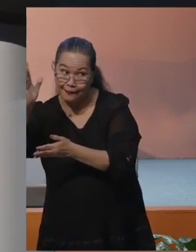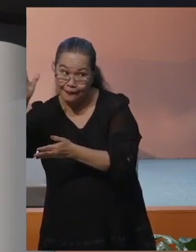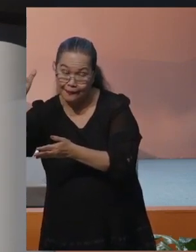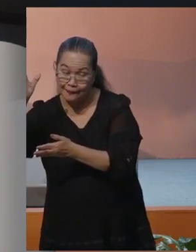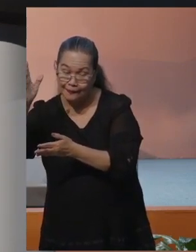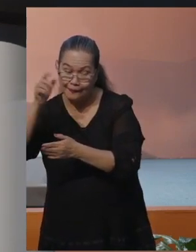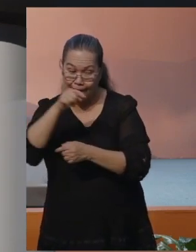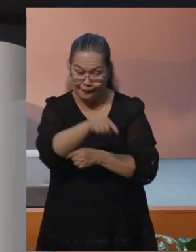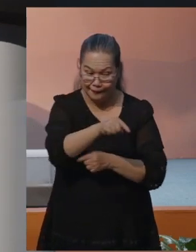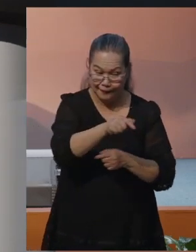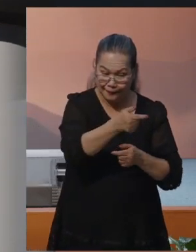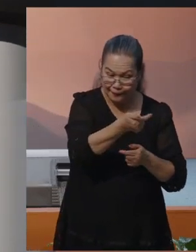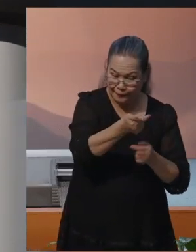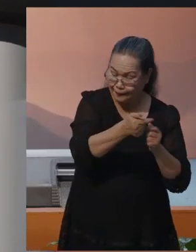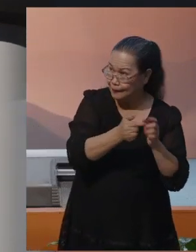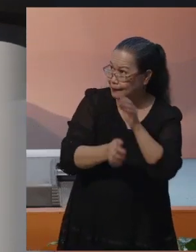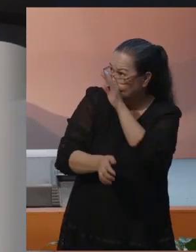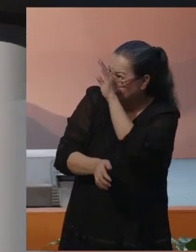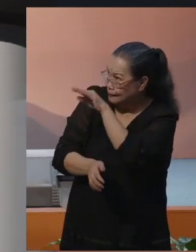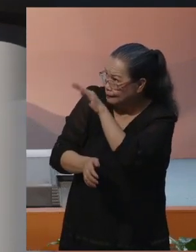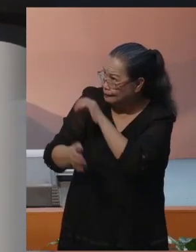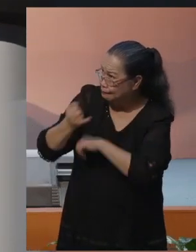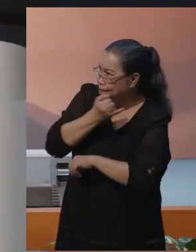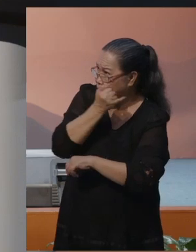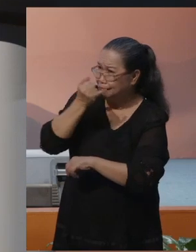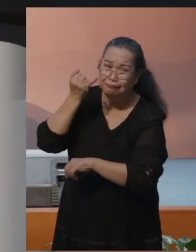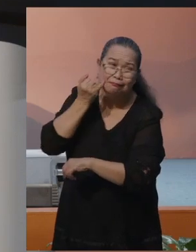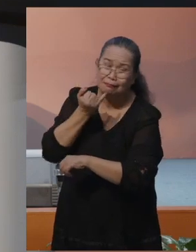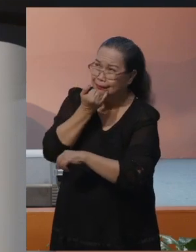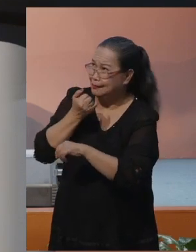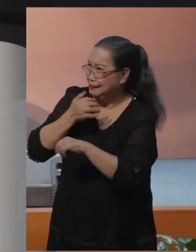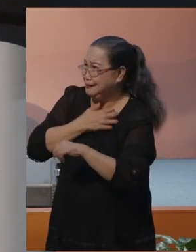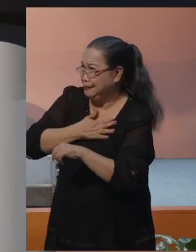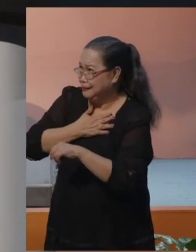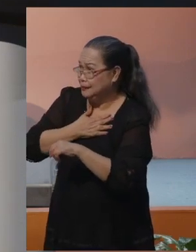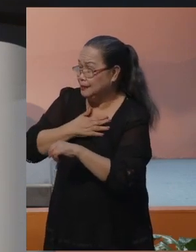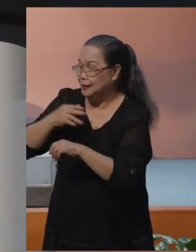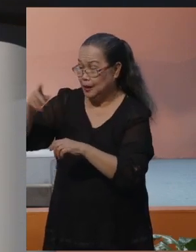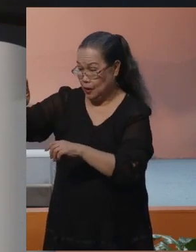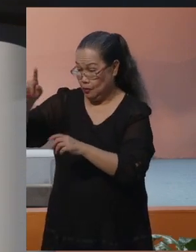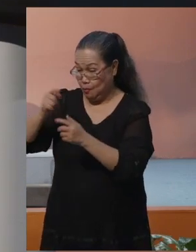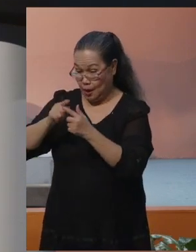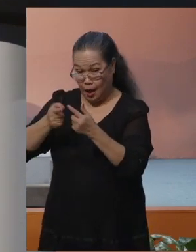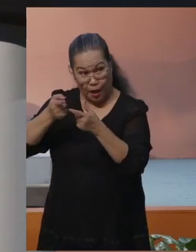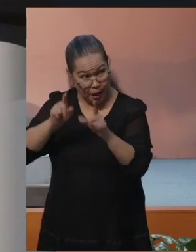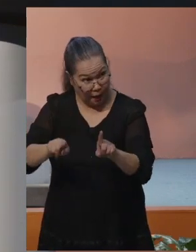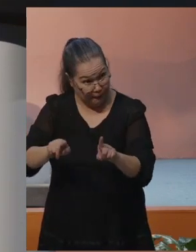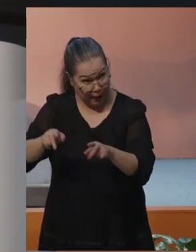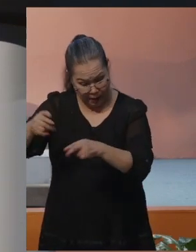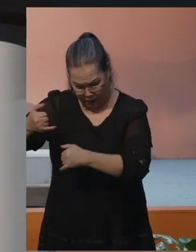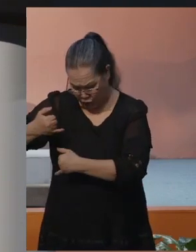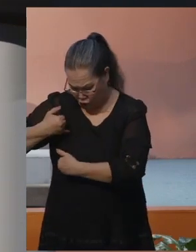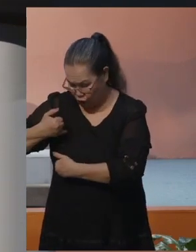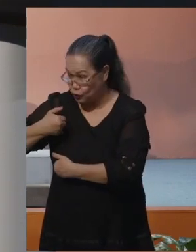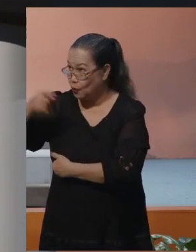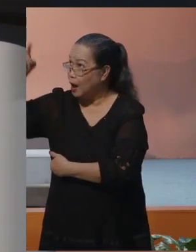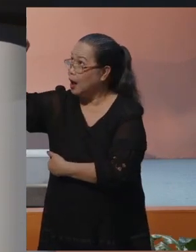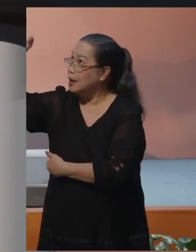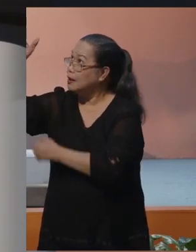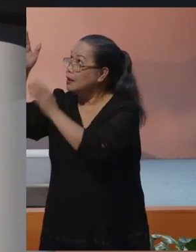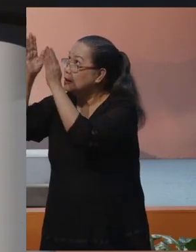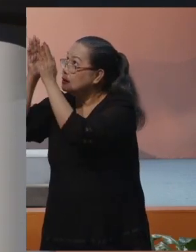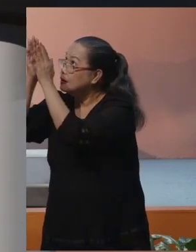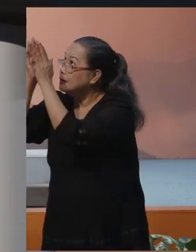sa Israel, nanawagan naman si Joshua sa Diyos. Ang sumagot ay